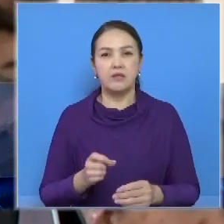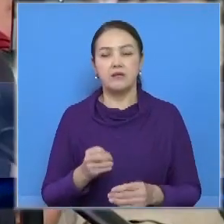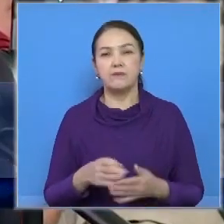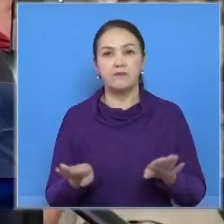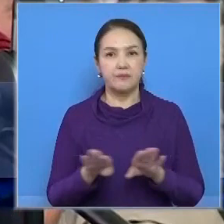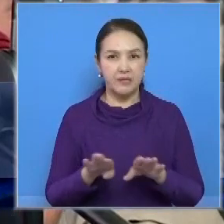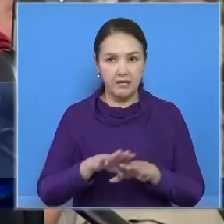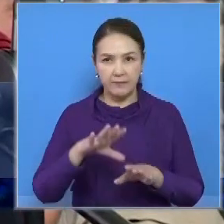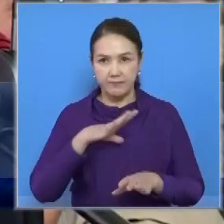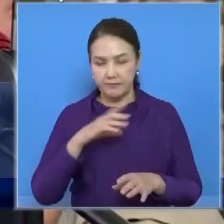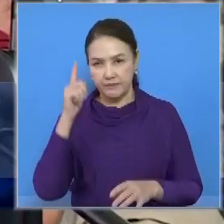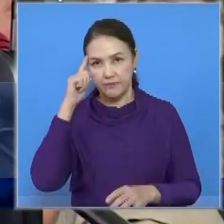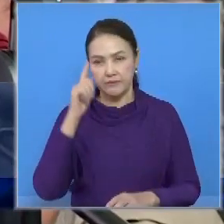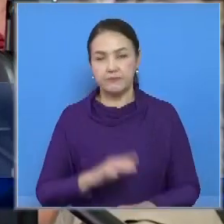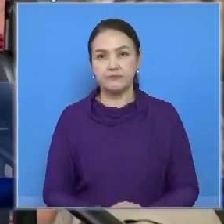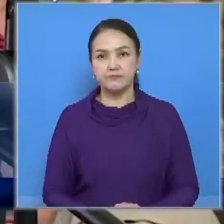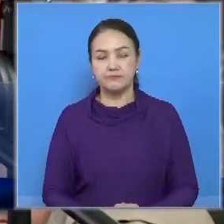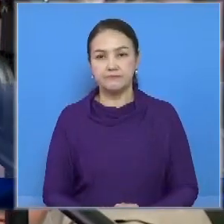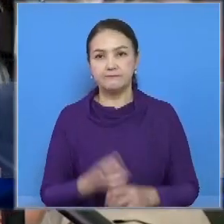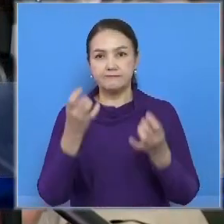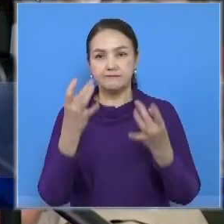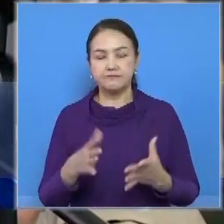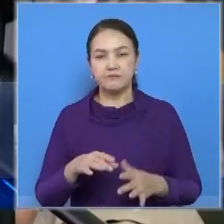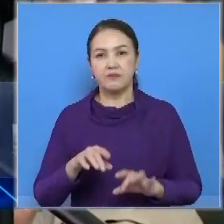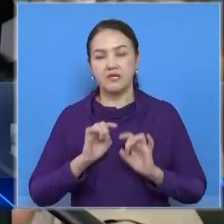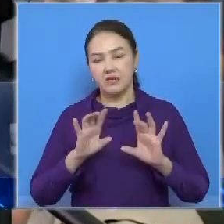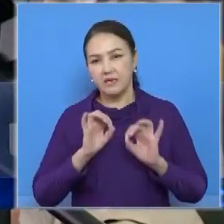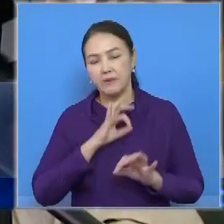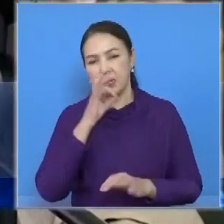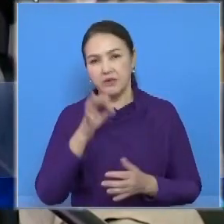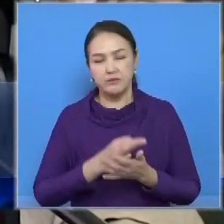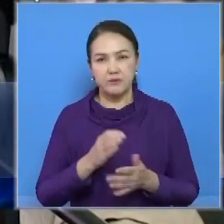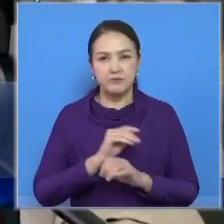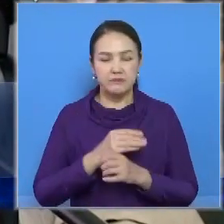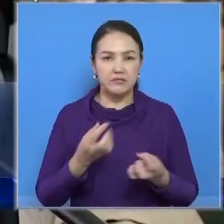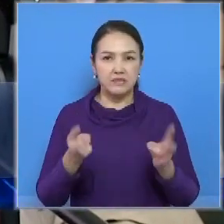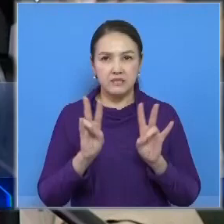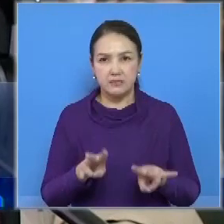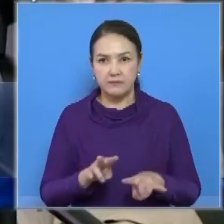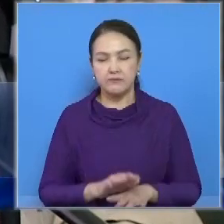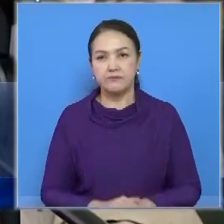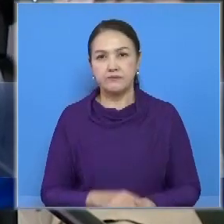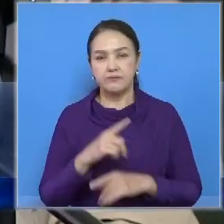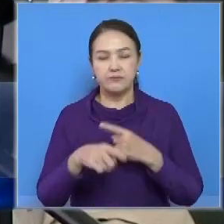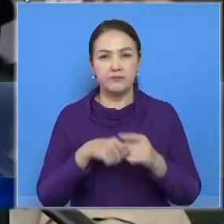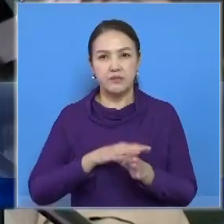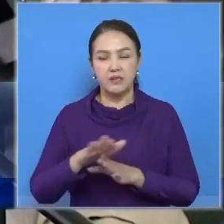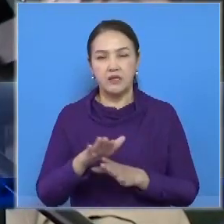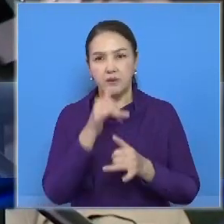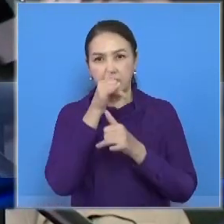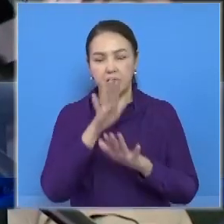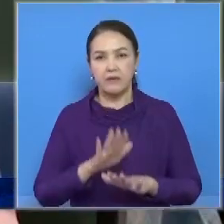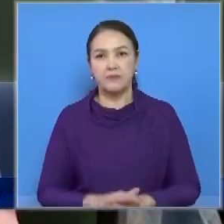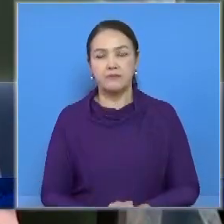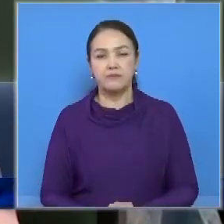деген сияқты нәтиже болу керек деп ойлаймын. Ол құр мынау әкімдер келіп отчет беріп, жаңа ары қарай отчет беріп, ары қарай орындалмау деген ол